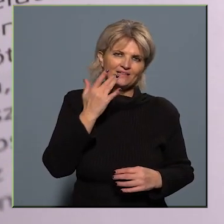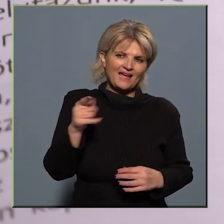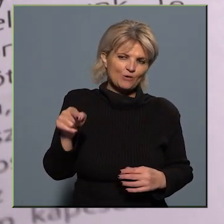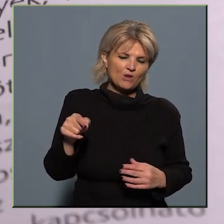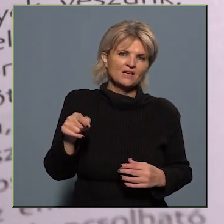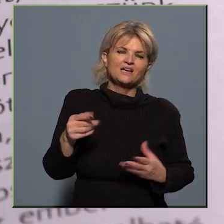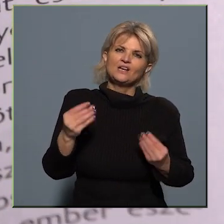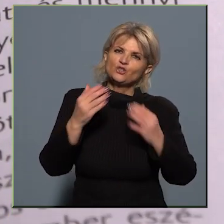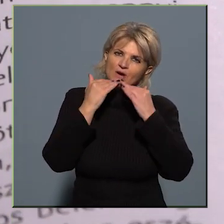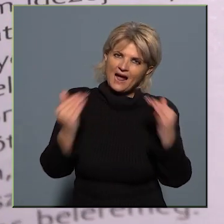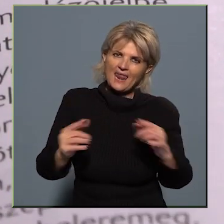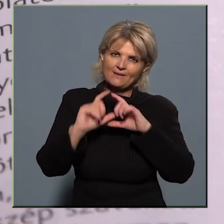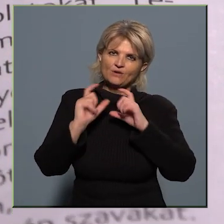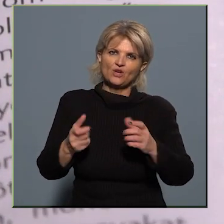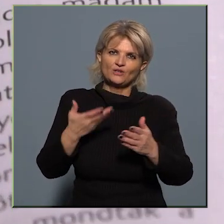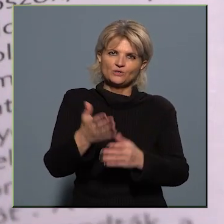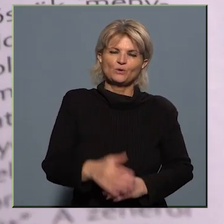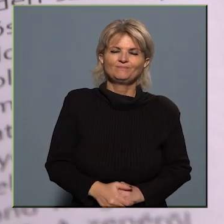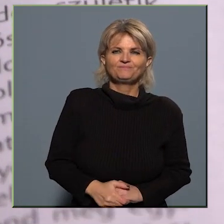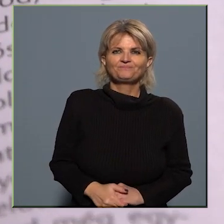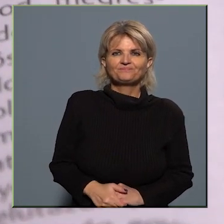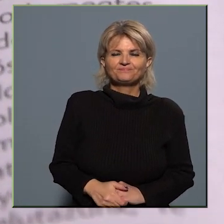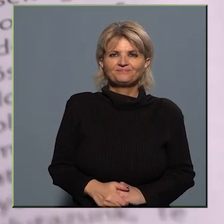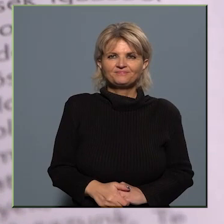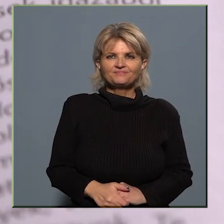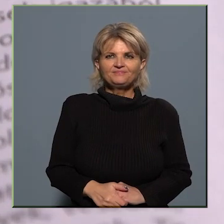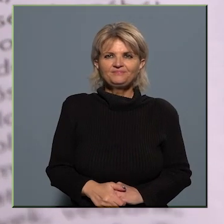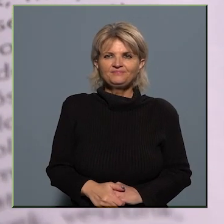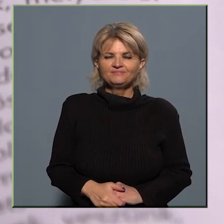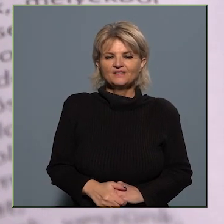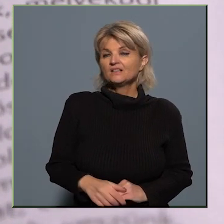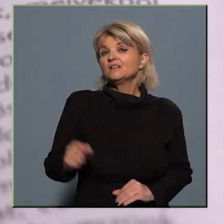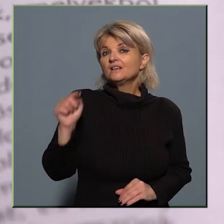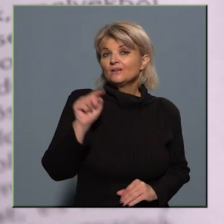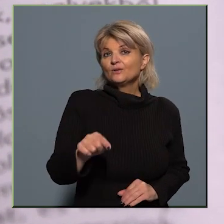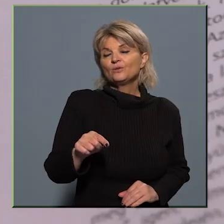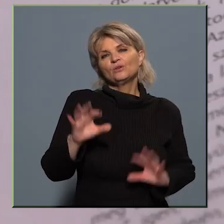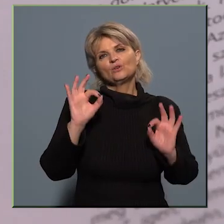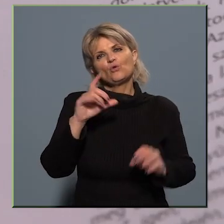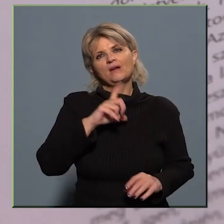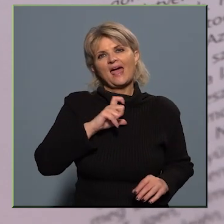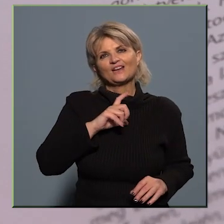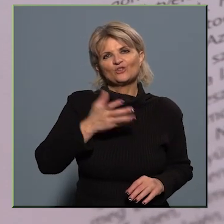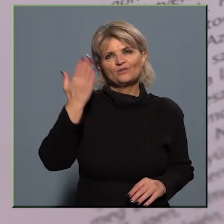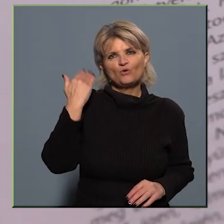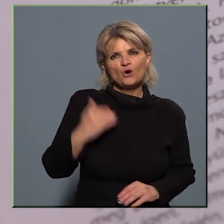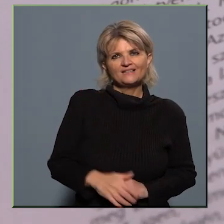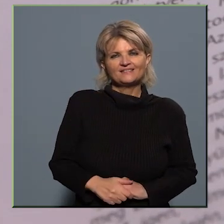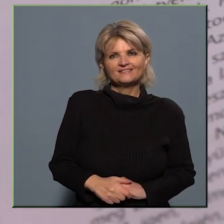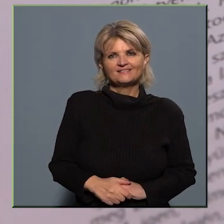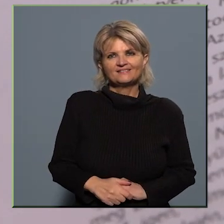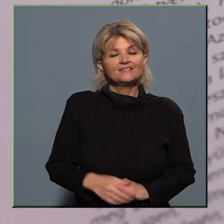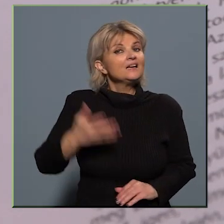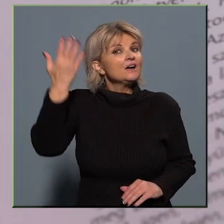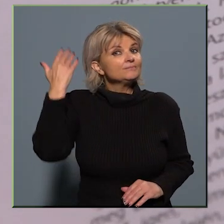nagyon-nagyon sok hálával tartozom, mert ő egy nagyon jó lélek volt, aki attól, abban